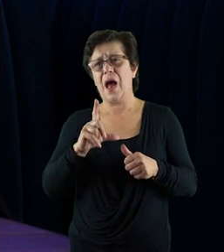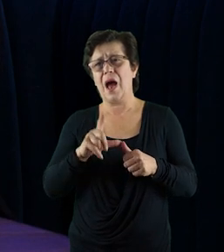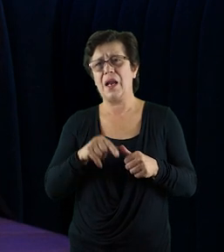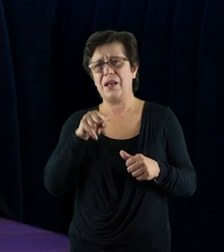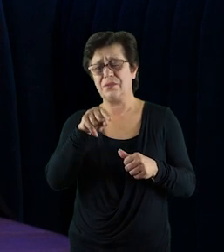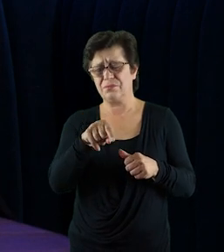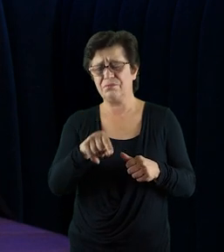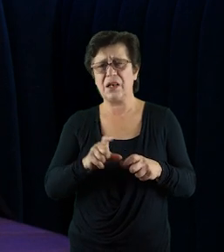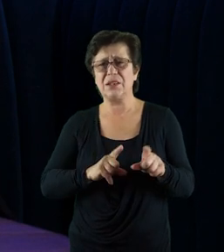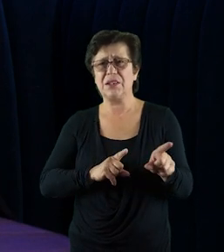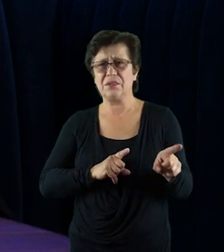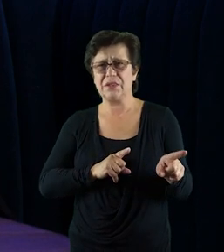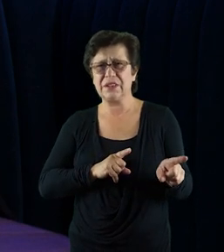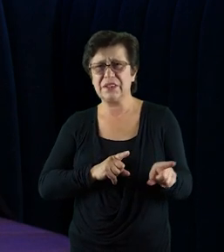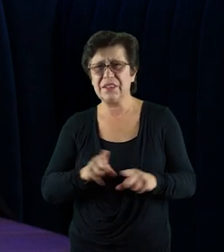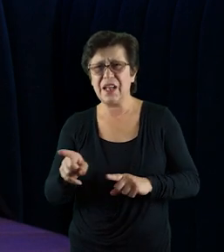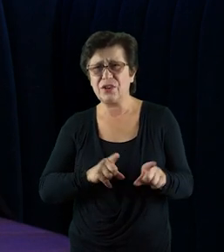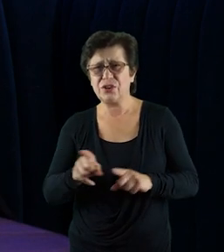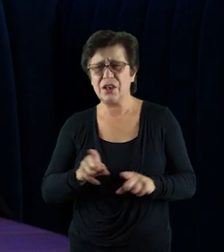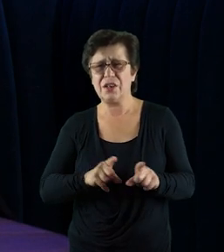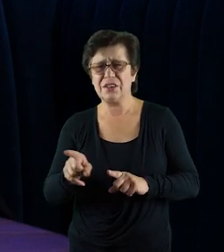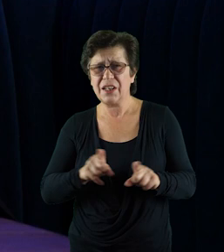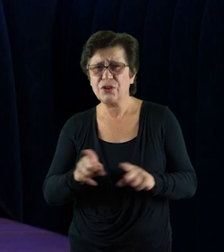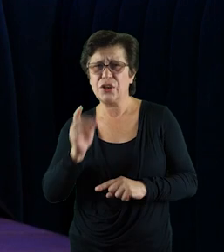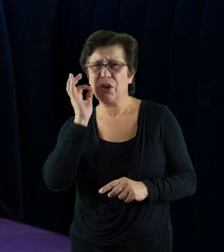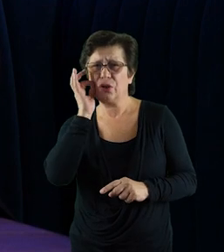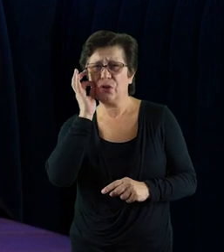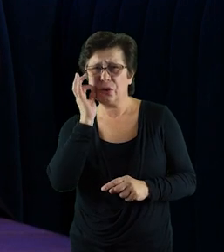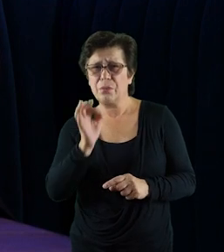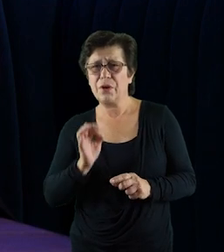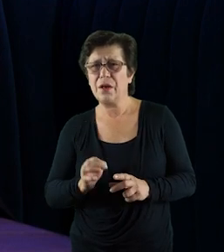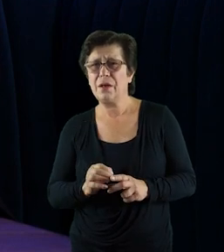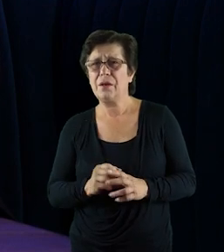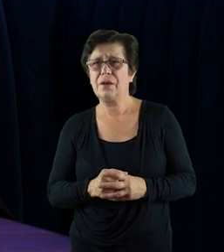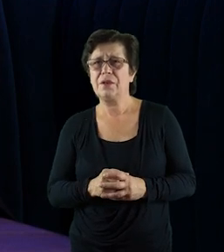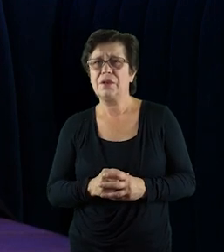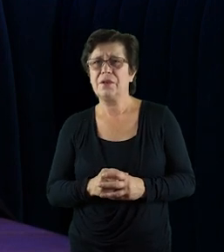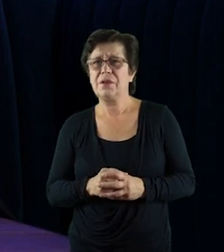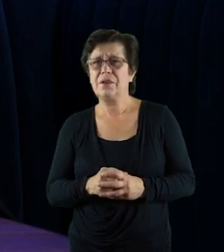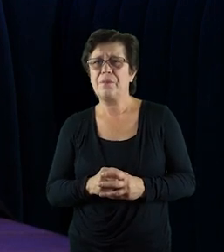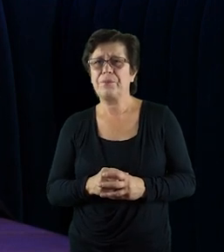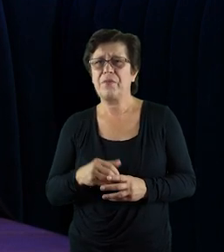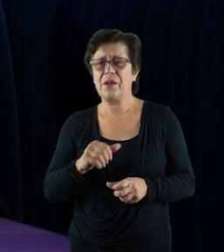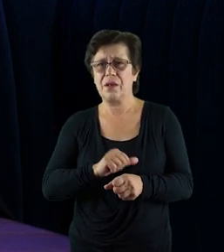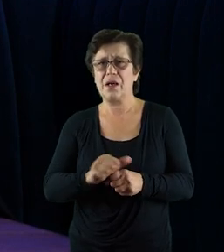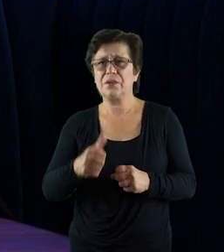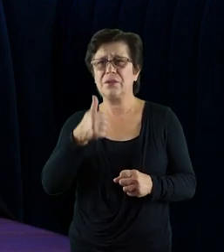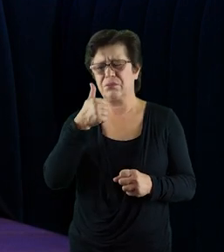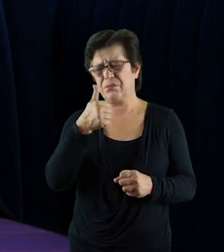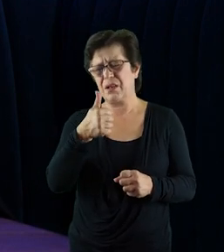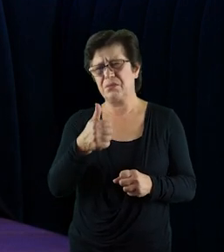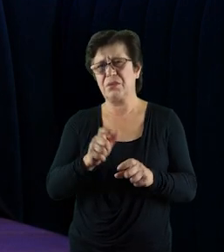obiektywne, nawet nie subiektywne, nie dla nas jako czytelników, jest po prostu absolutnie jednoznaczne. To jest człowiek,